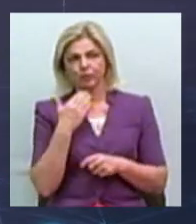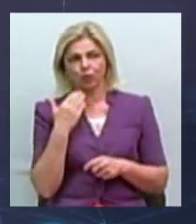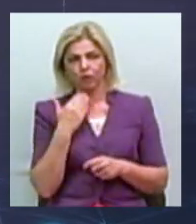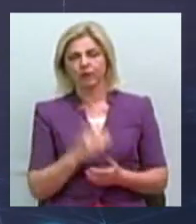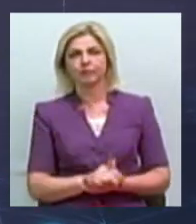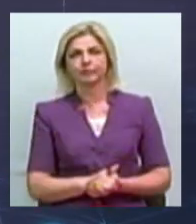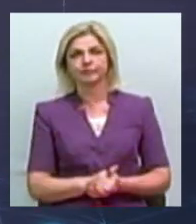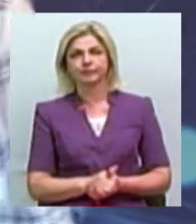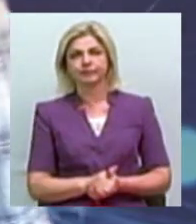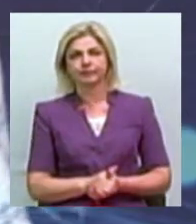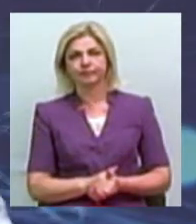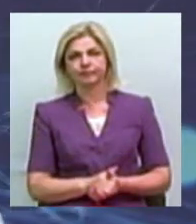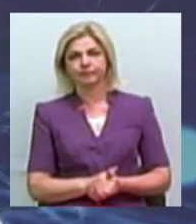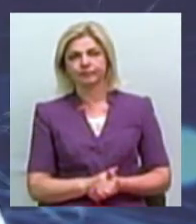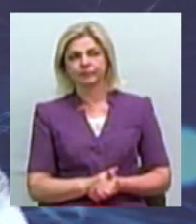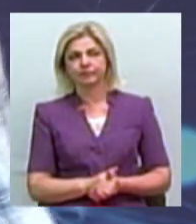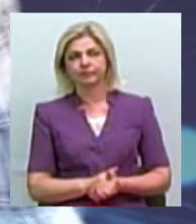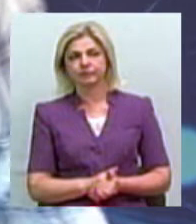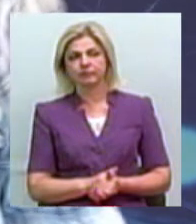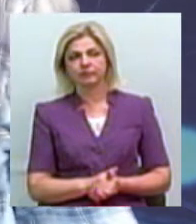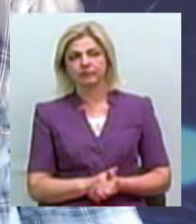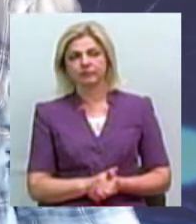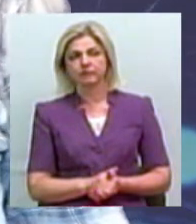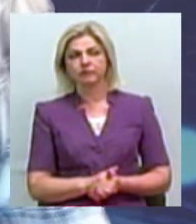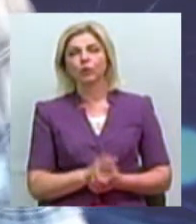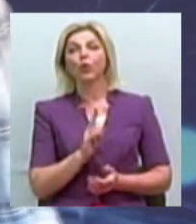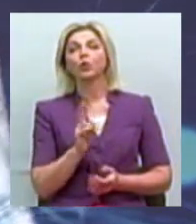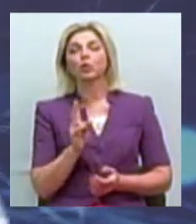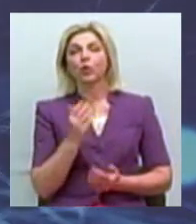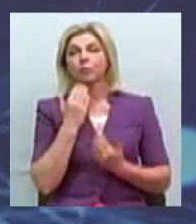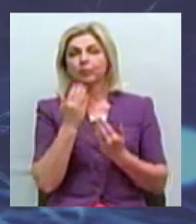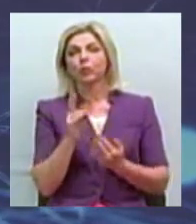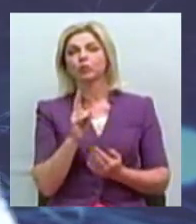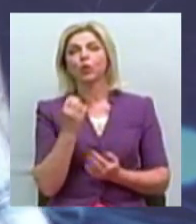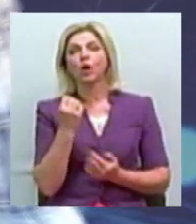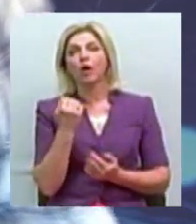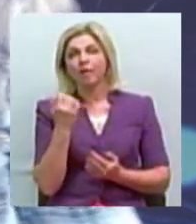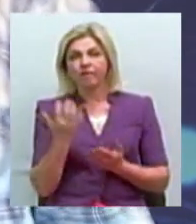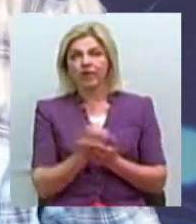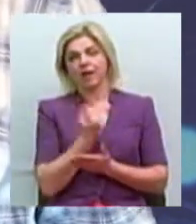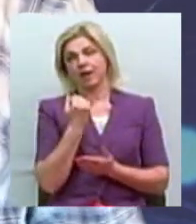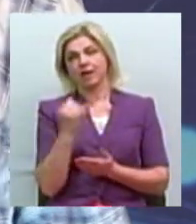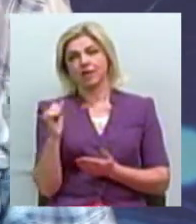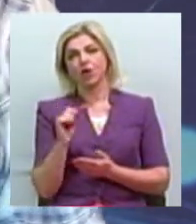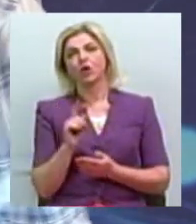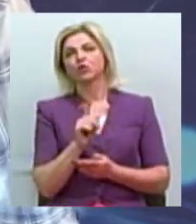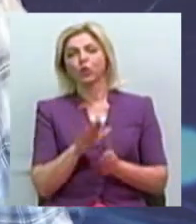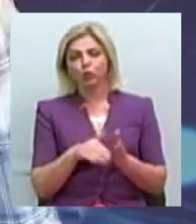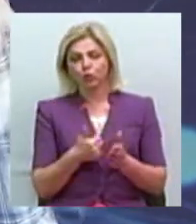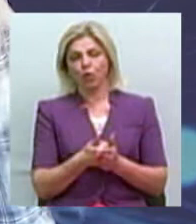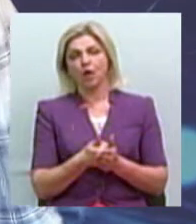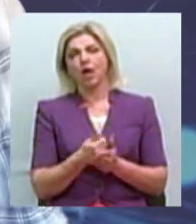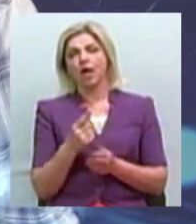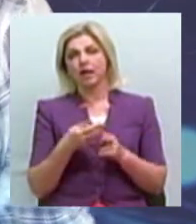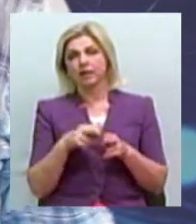моменты. Вот. Кто виграє від того, що досі ці всі питання не впорядковані,